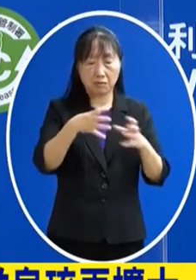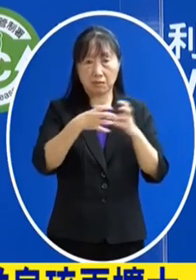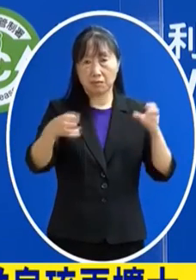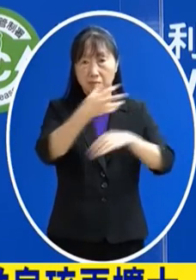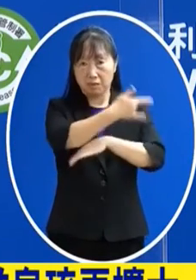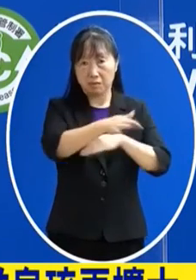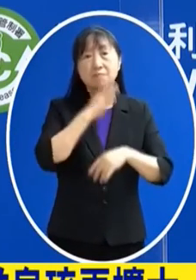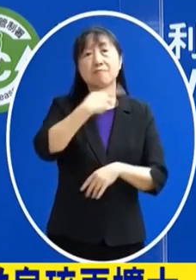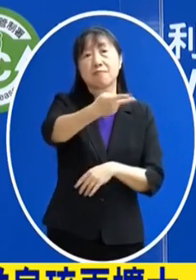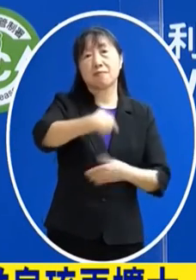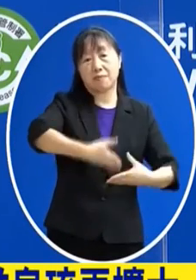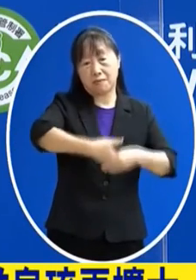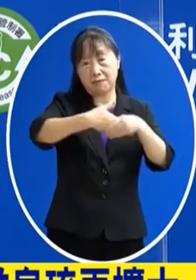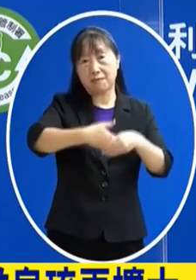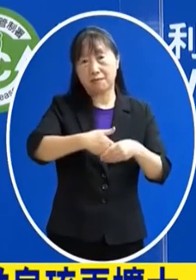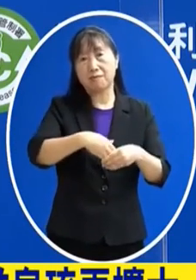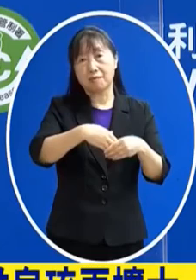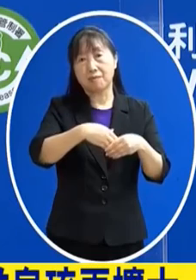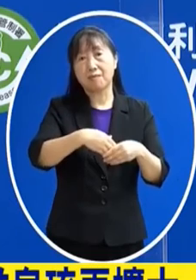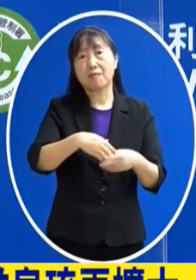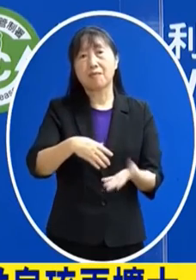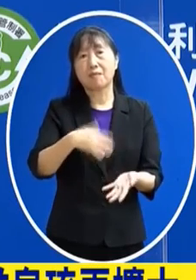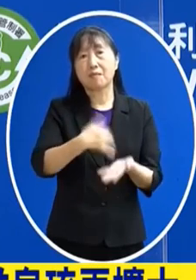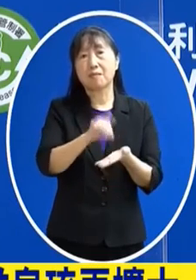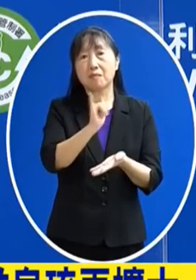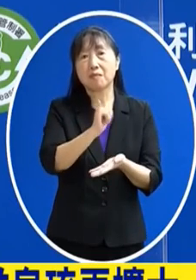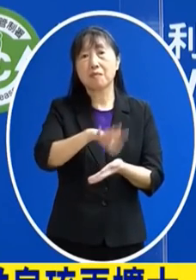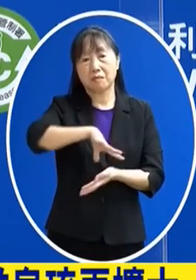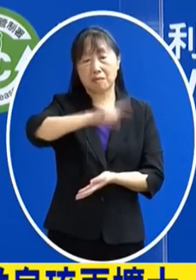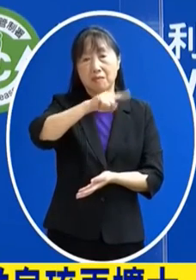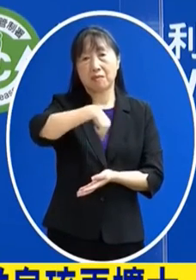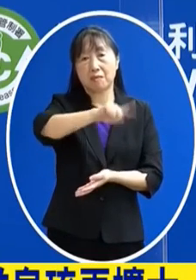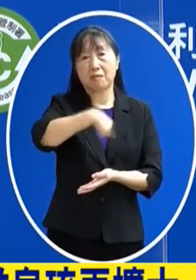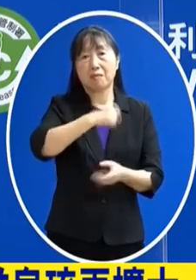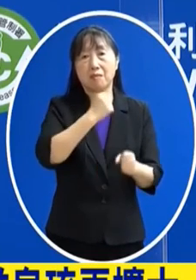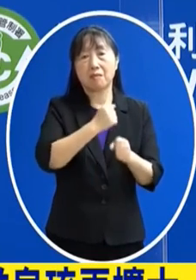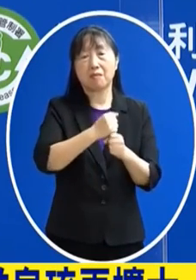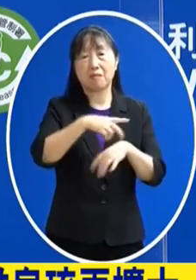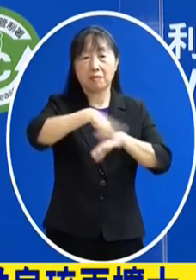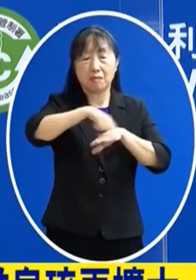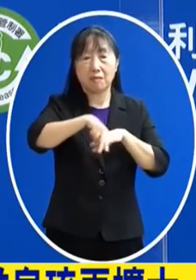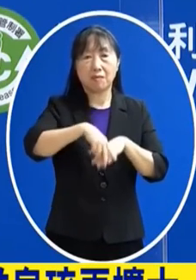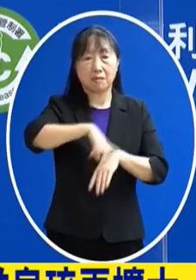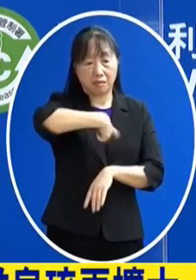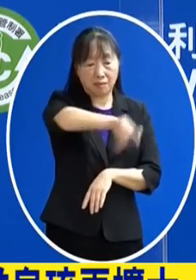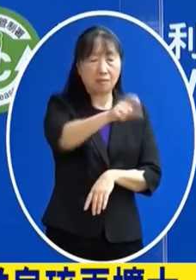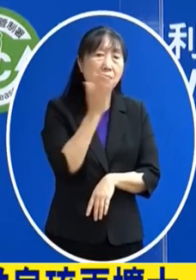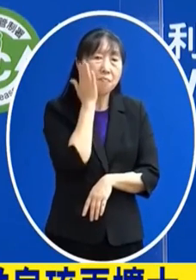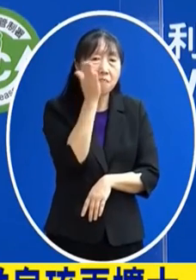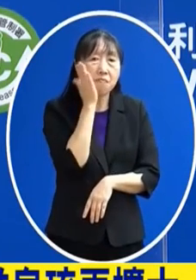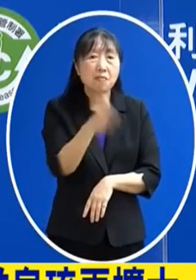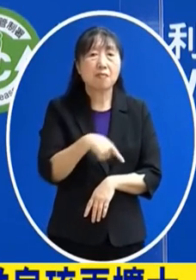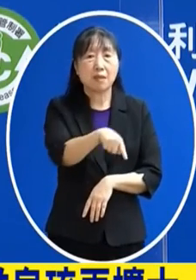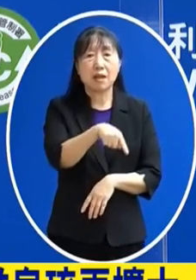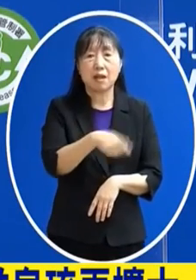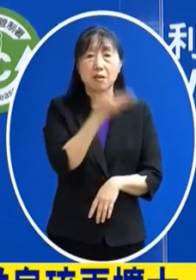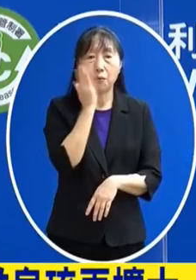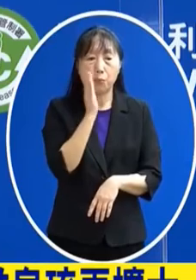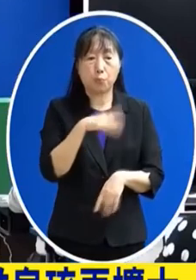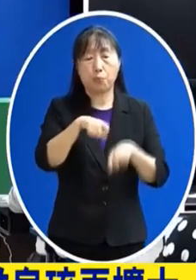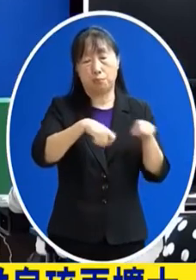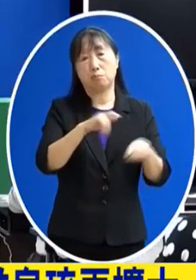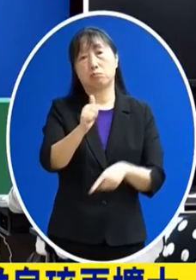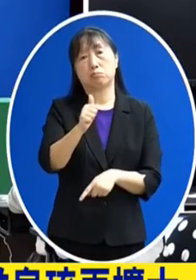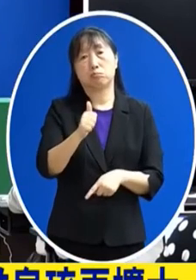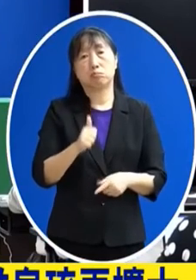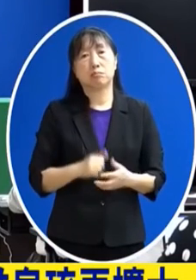友好的邦交国，如果能够哈做成这样的一个绿色通道的旅游泡泡，那我觉得是蛮有意义的。